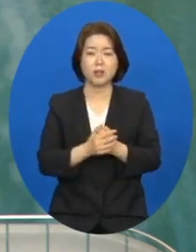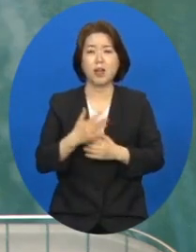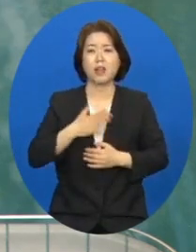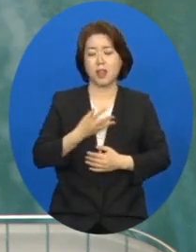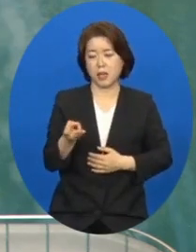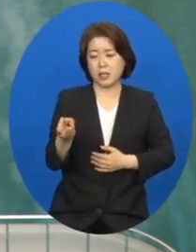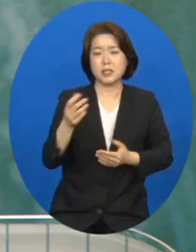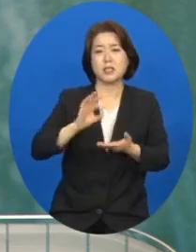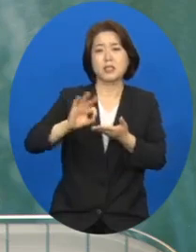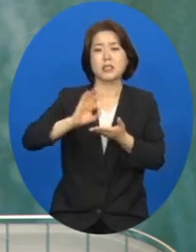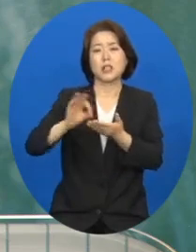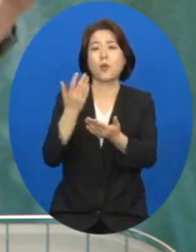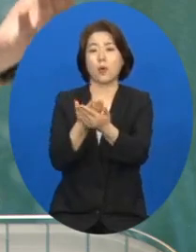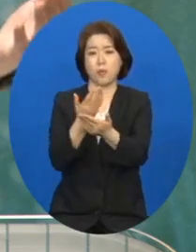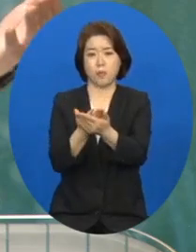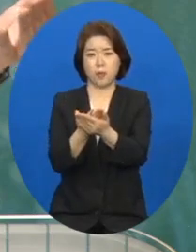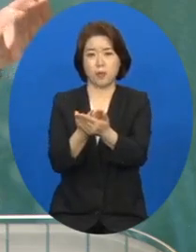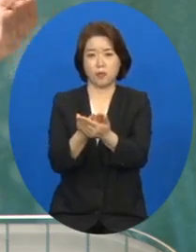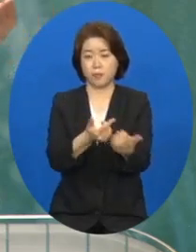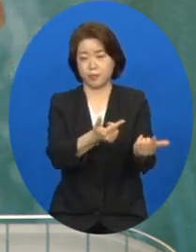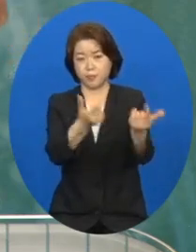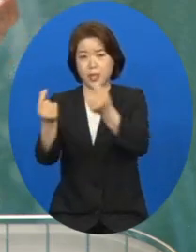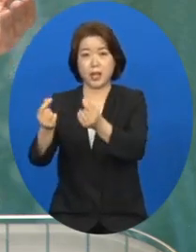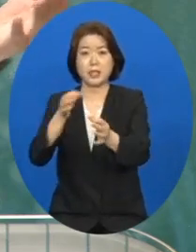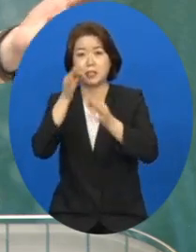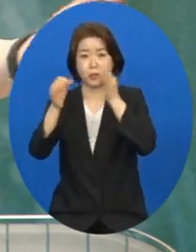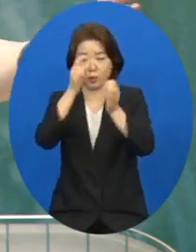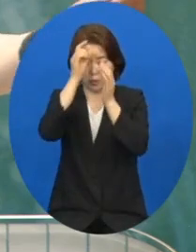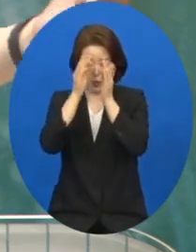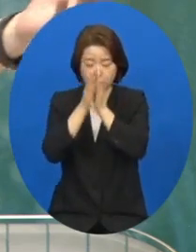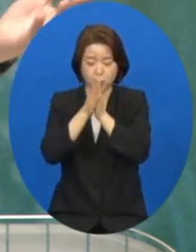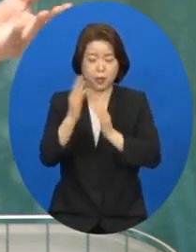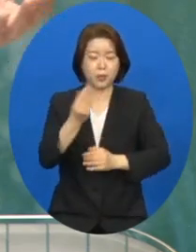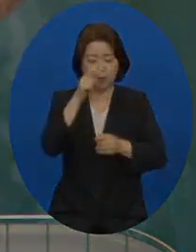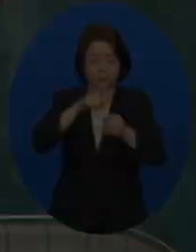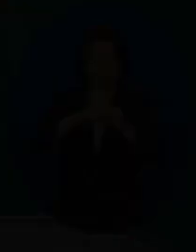주시옵소서. 우리 다 같이 통성으로 기도하고 성찬을 받겠습니다.